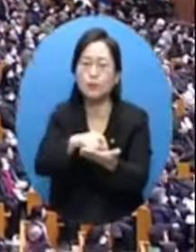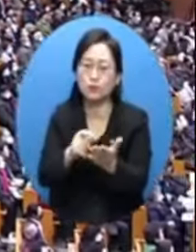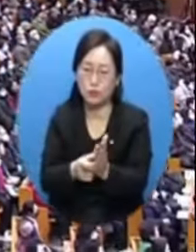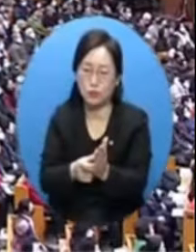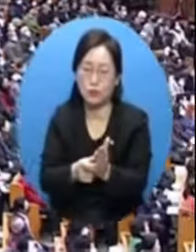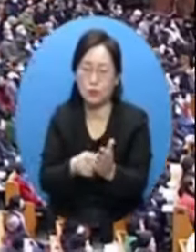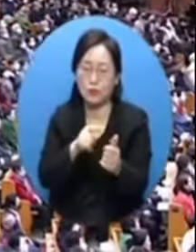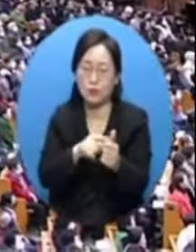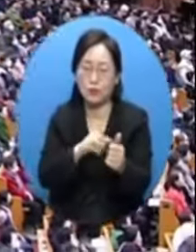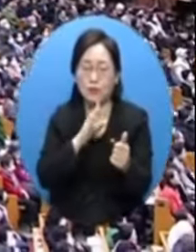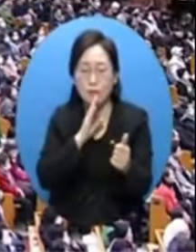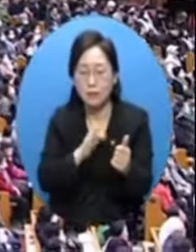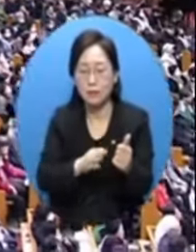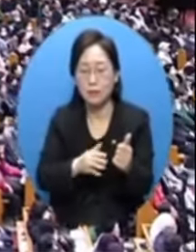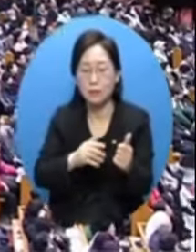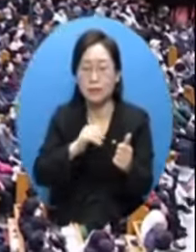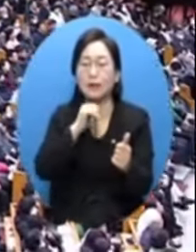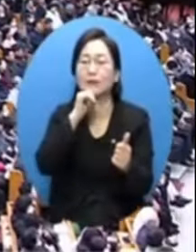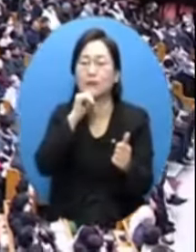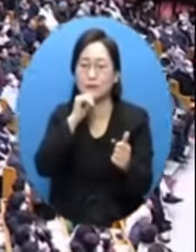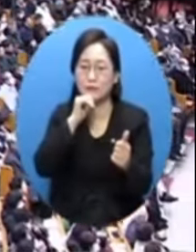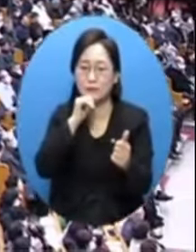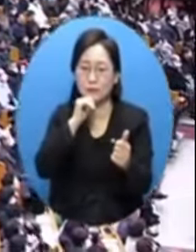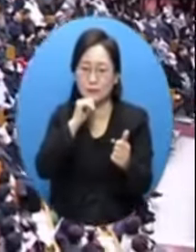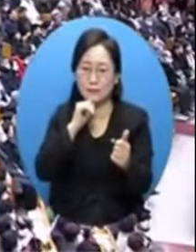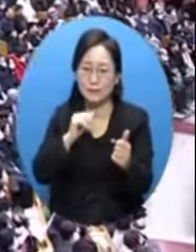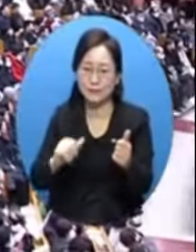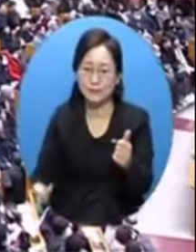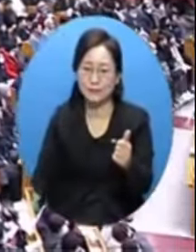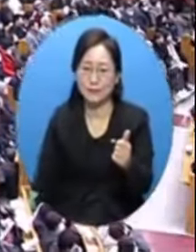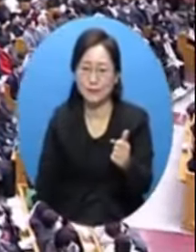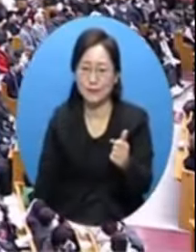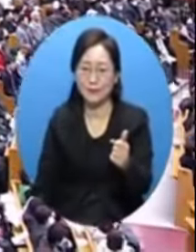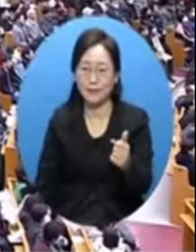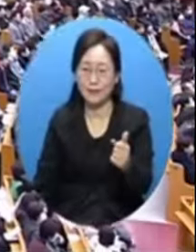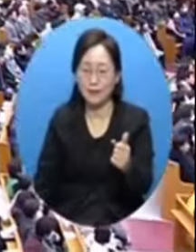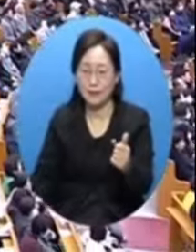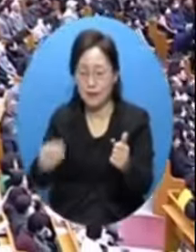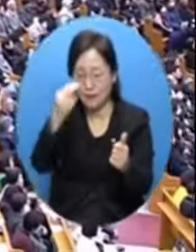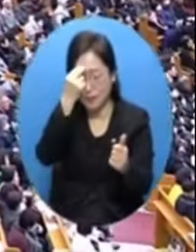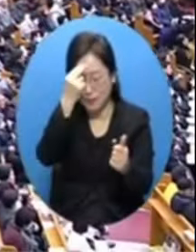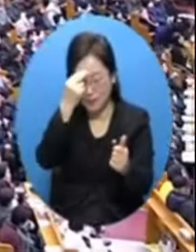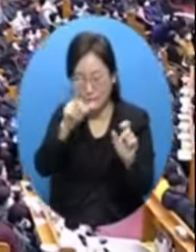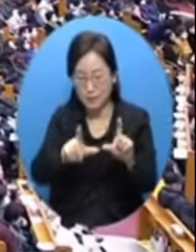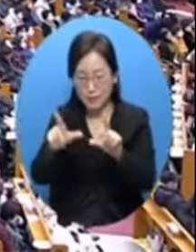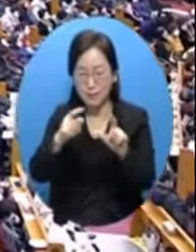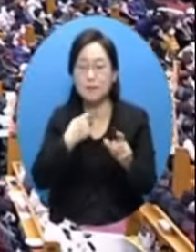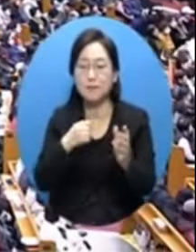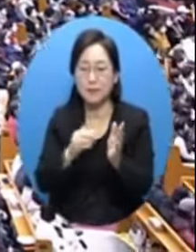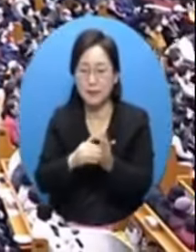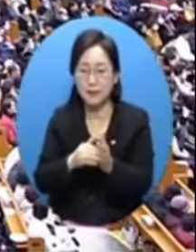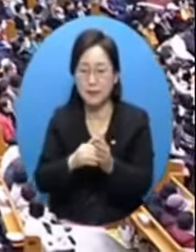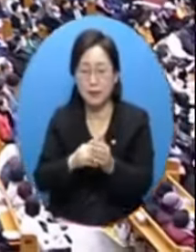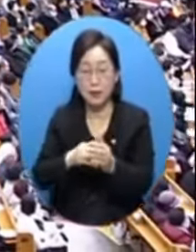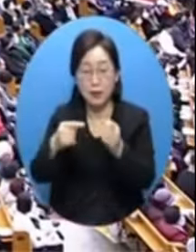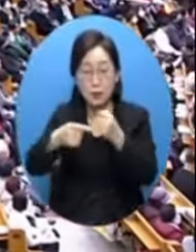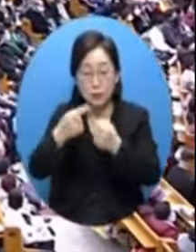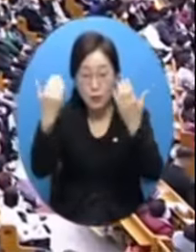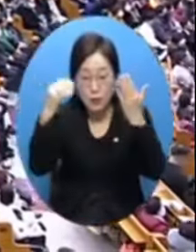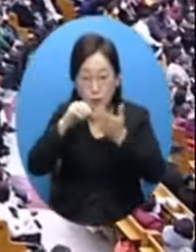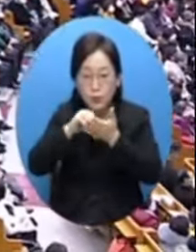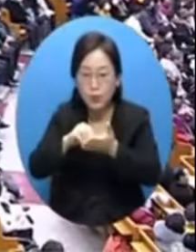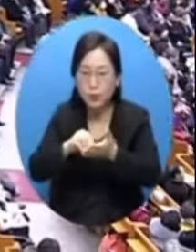너무너무나 가난 속에 고난의 삶을 살았습니다 초등학교 공부도 제대로